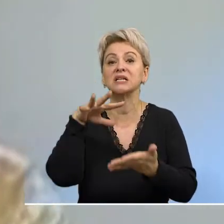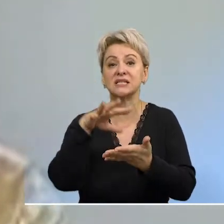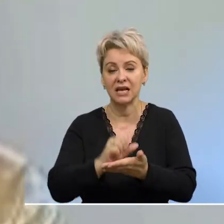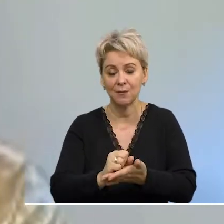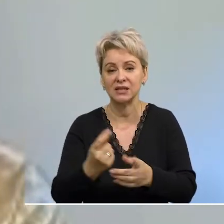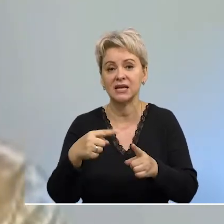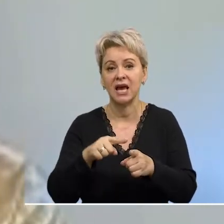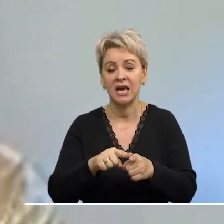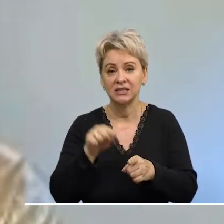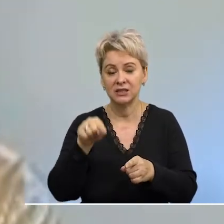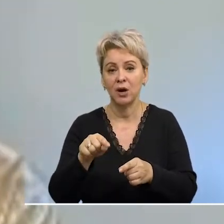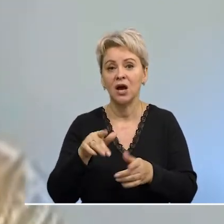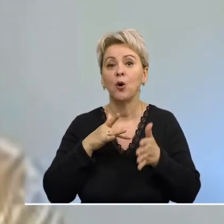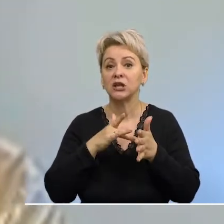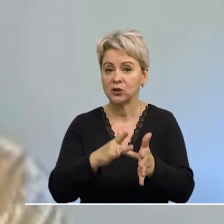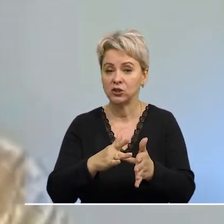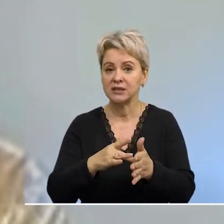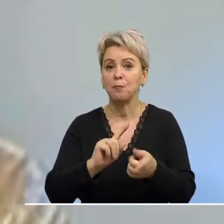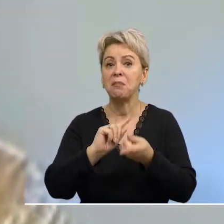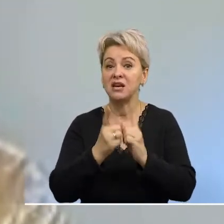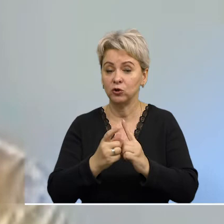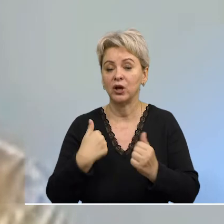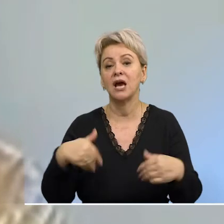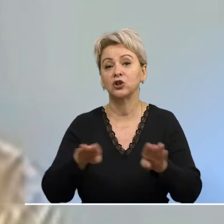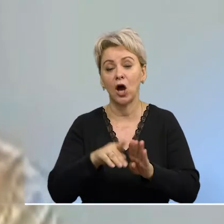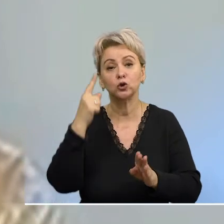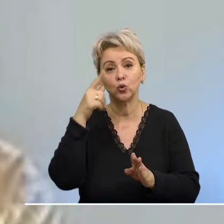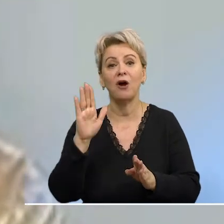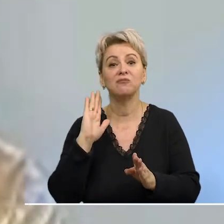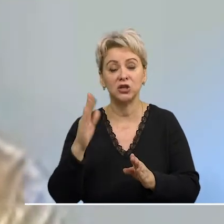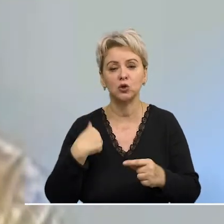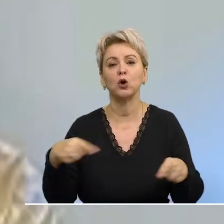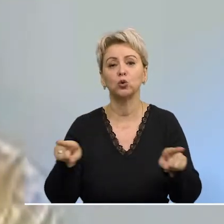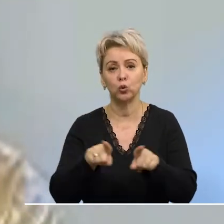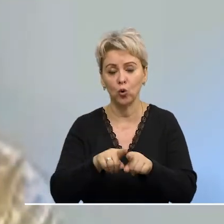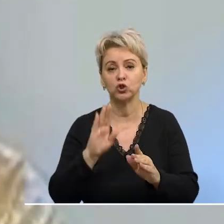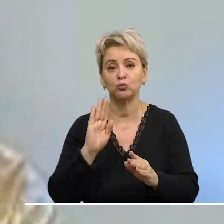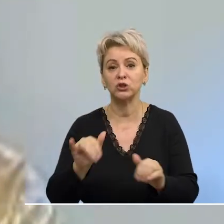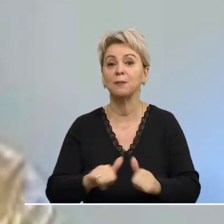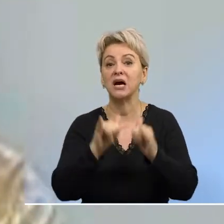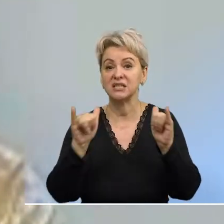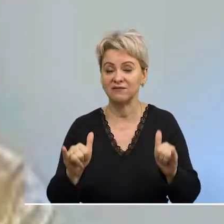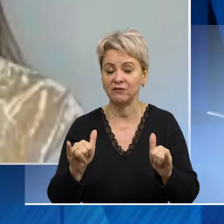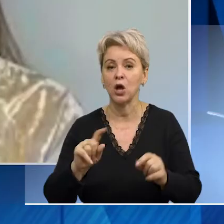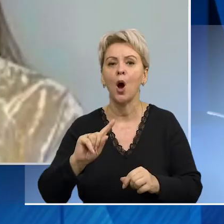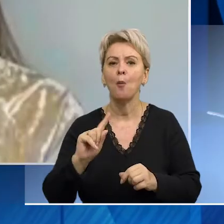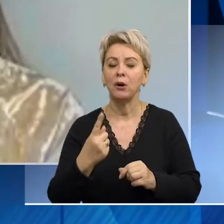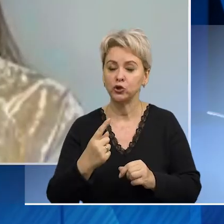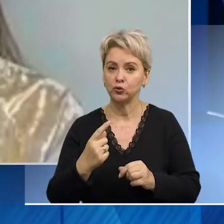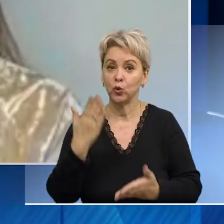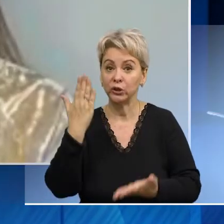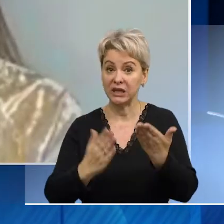бы занимался этим направлением. Вот я так думаю, что в перспективе мы тоже будем развивать.